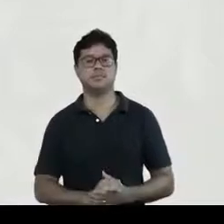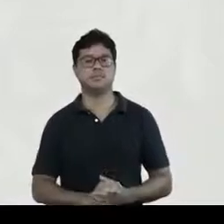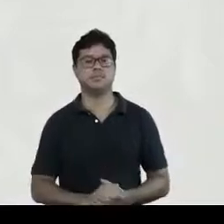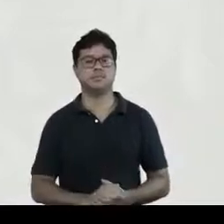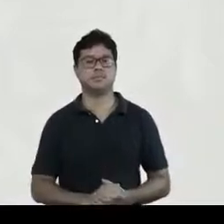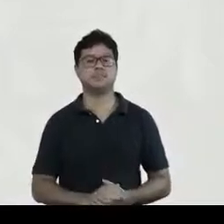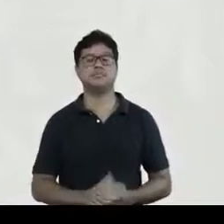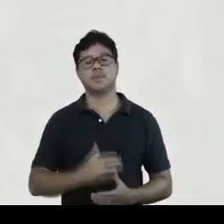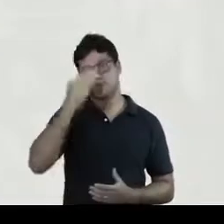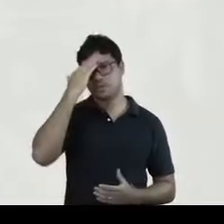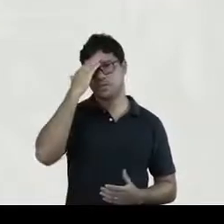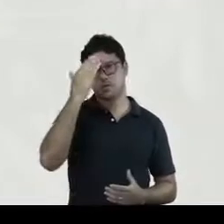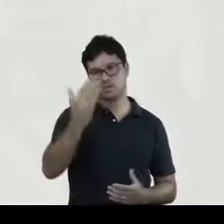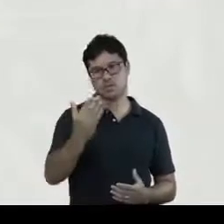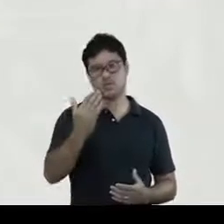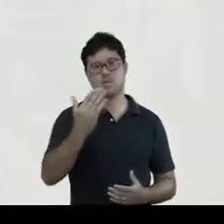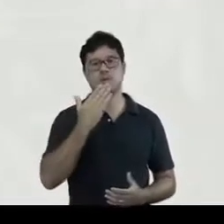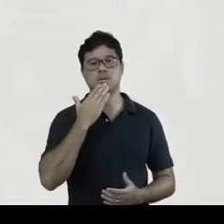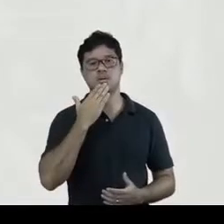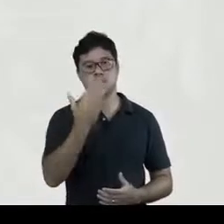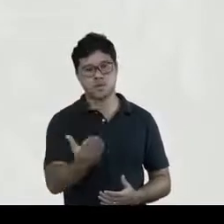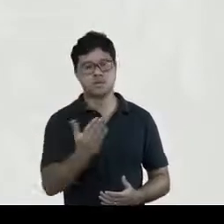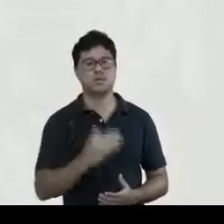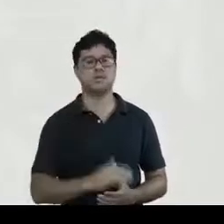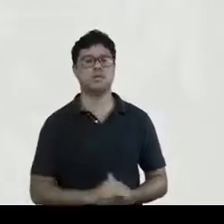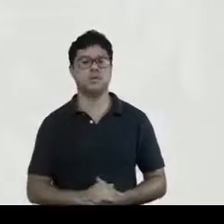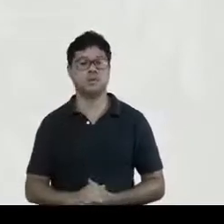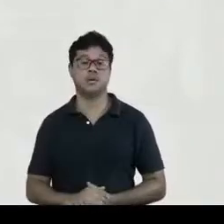Merci. Oui.